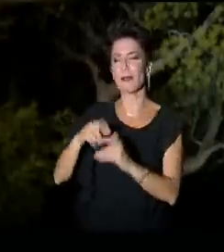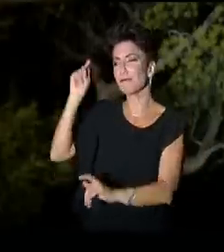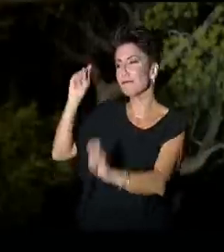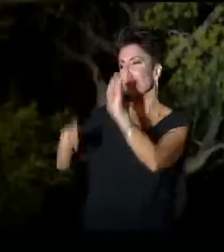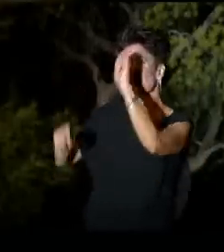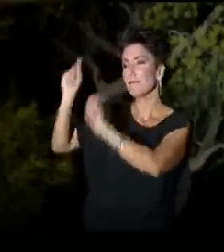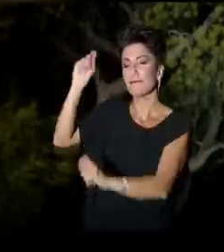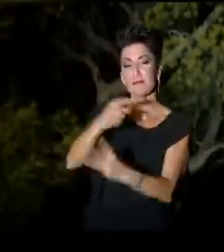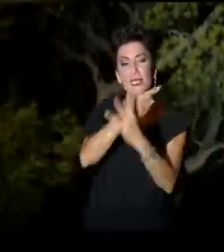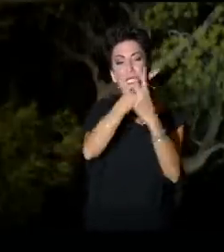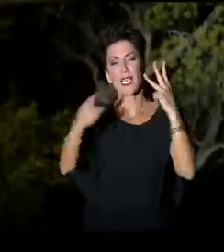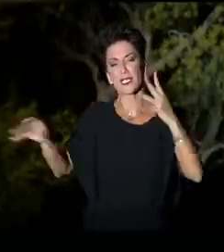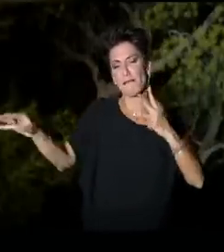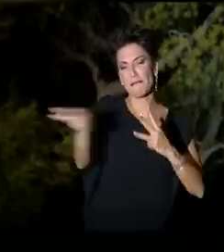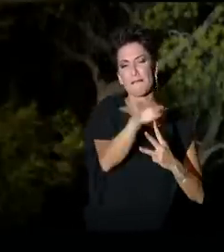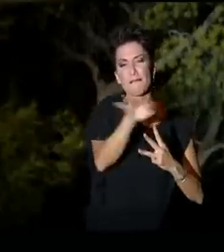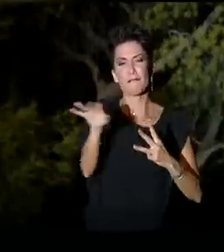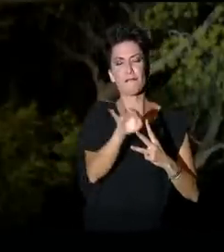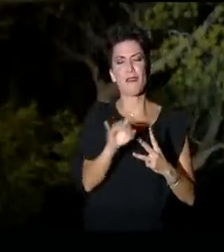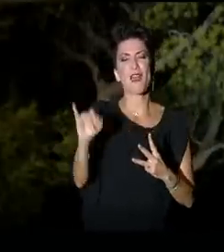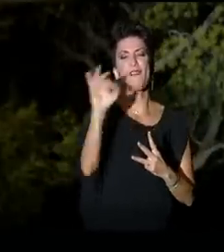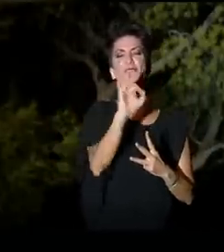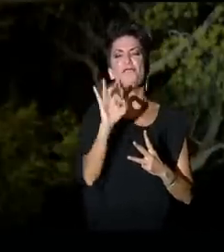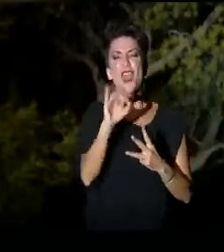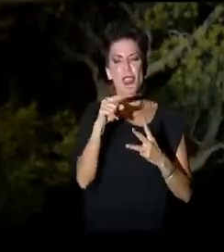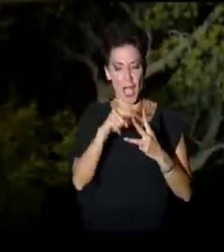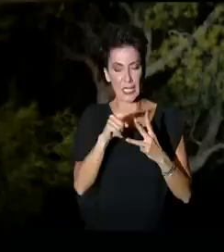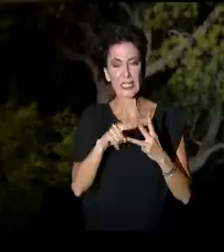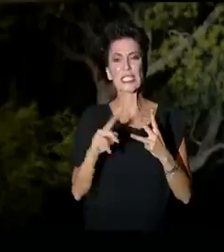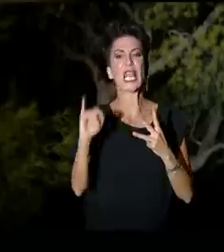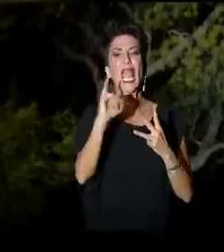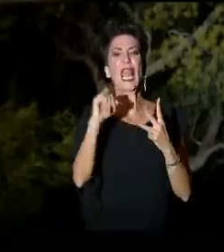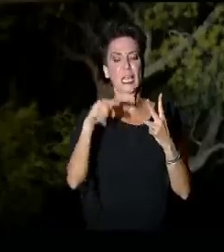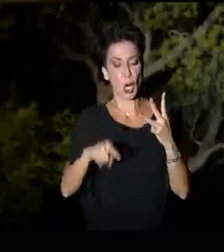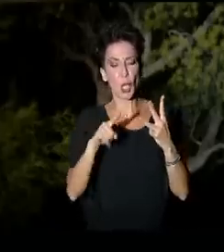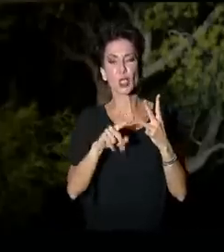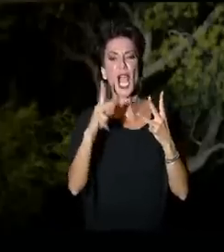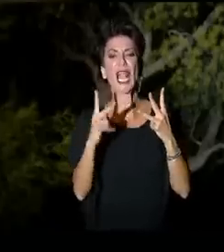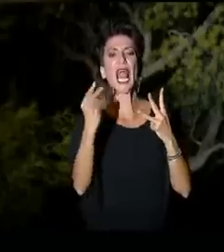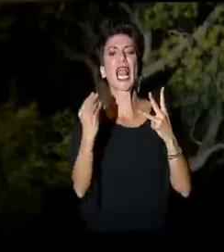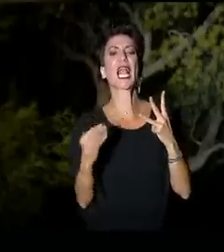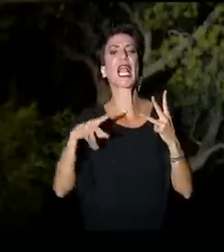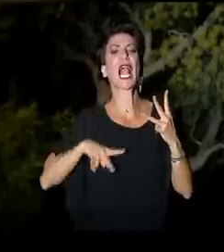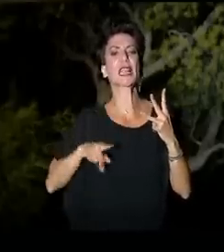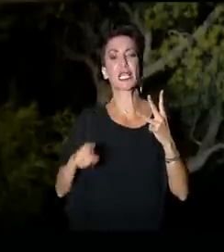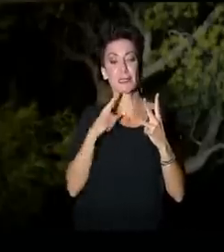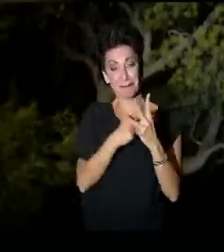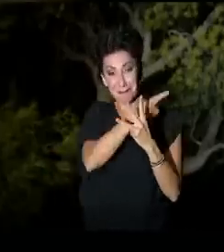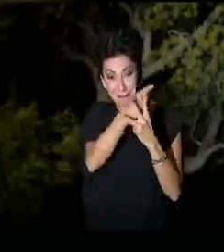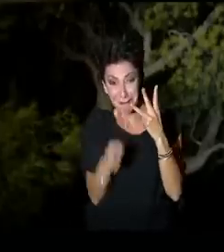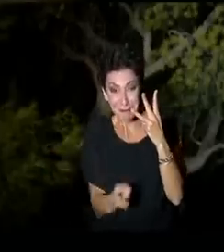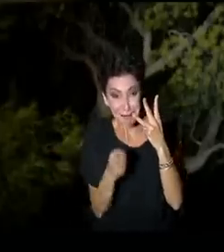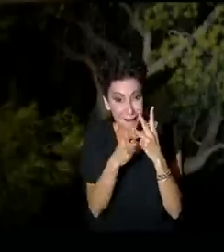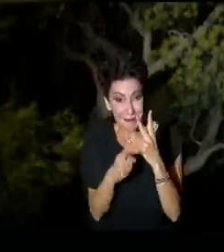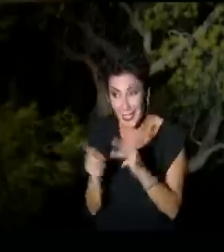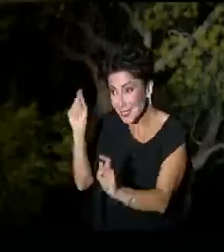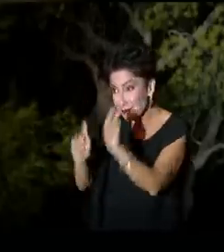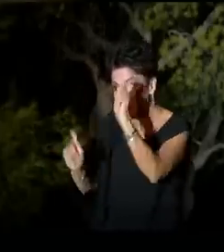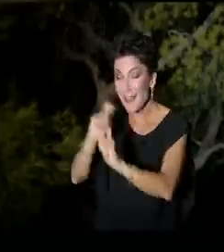και ο Καλλικράτης. Και εκείνες που μετουσιώθηκαν στις ιατρικές συμβουλές του